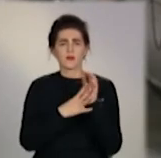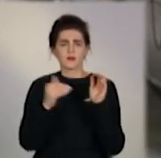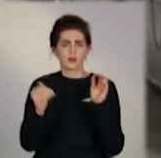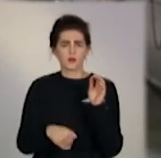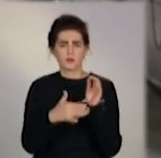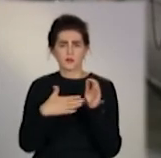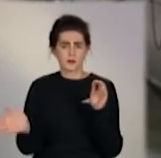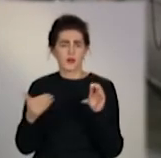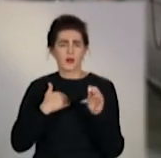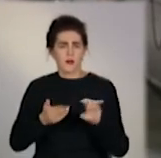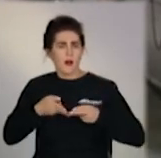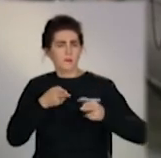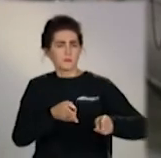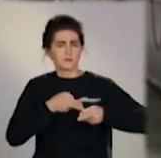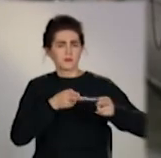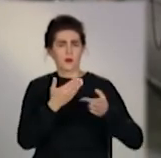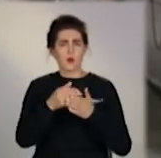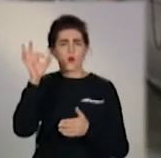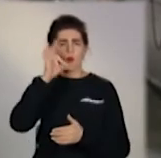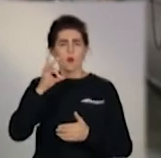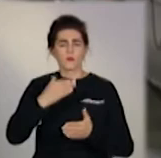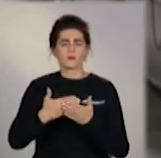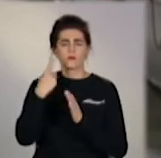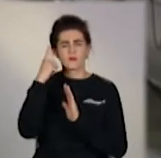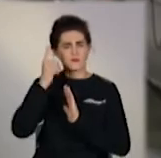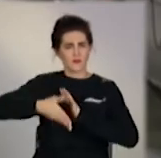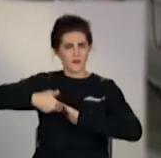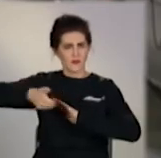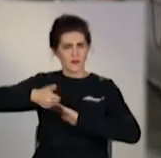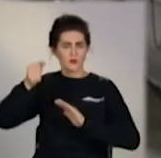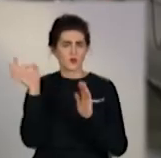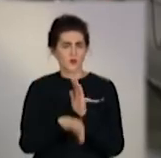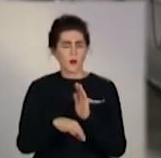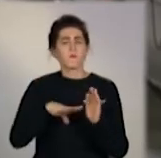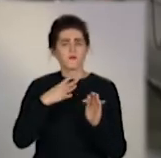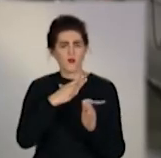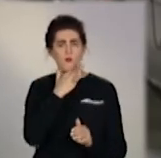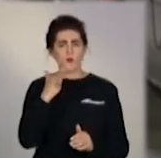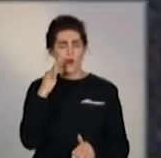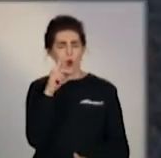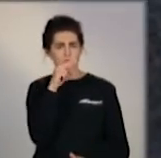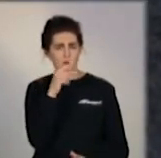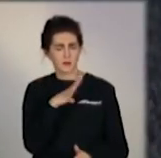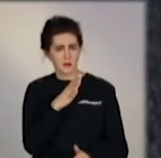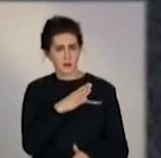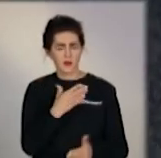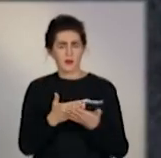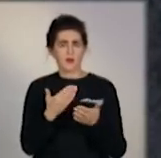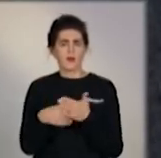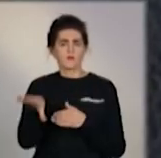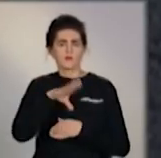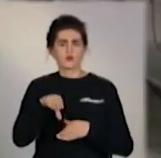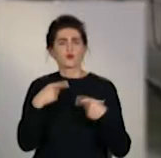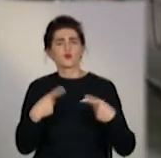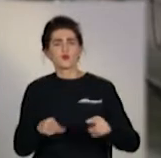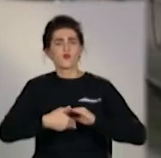19440 виїздів здійснили за сигналом тривоги, серед яких понад 4000 викликів виявилися хибними. Перенаправлення підрозділів з